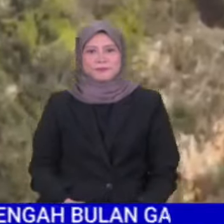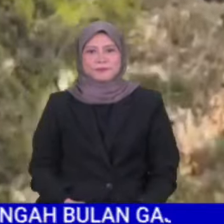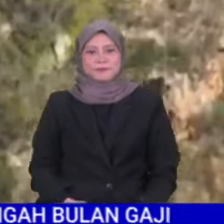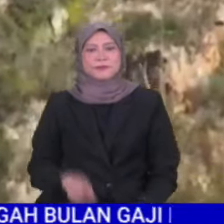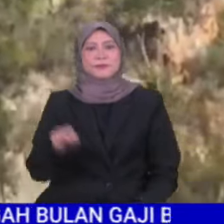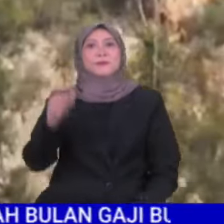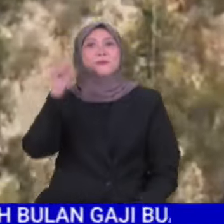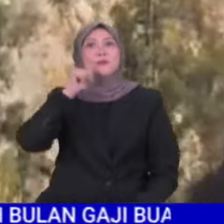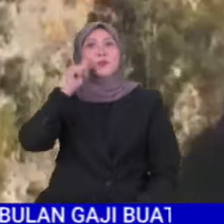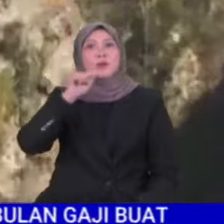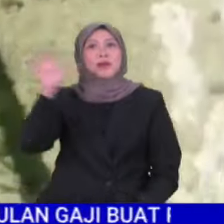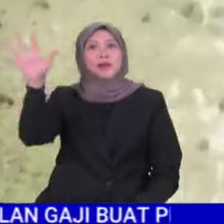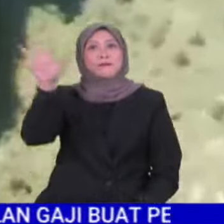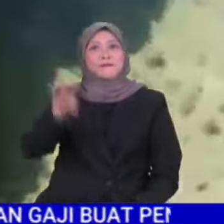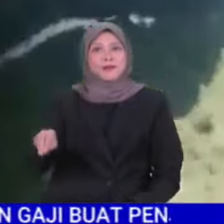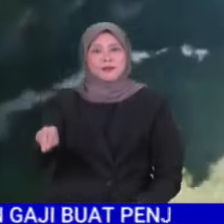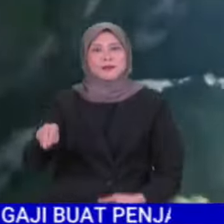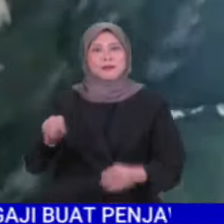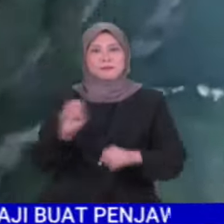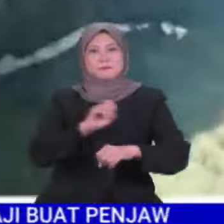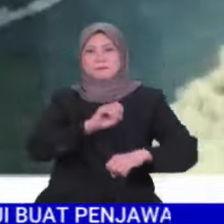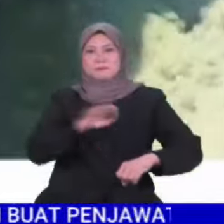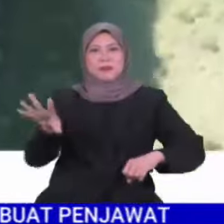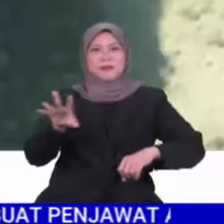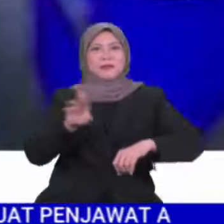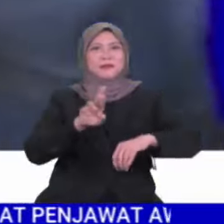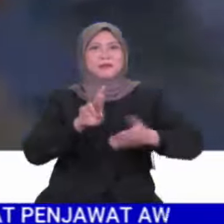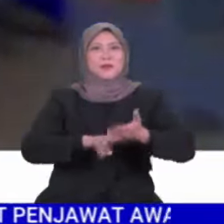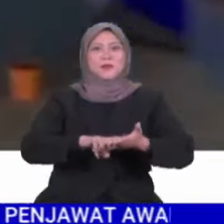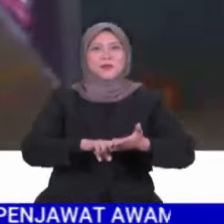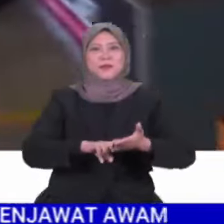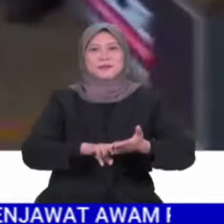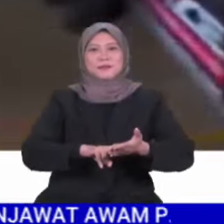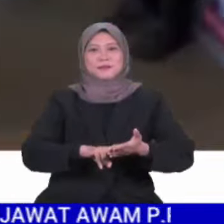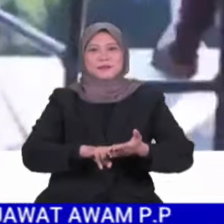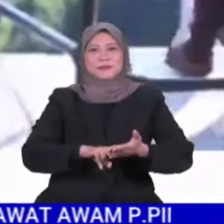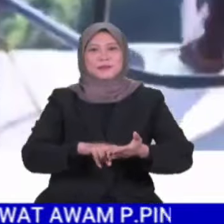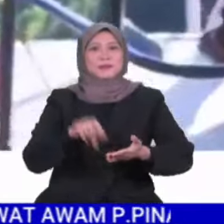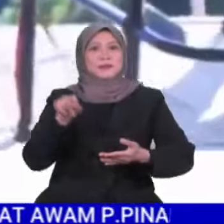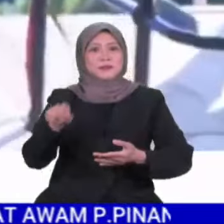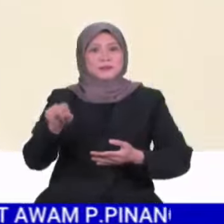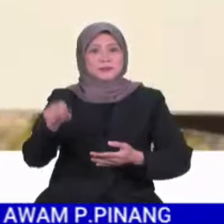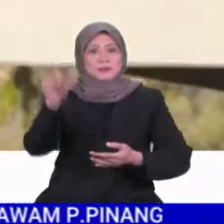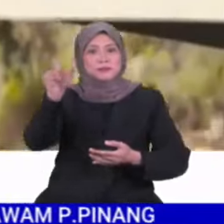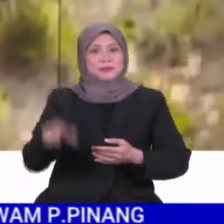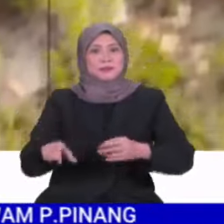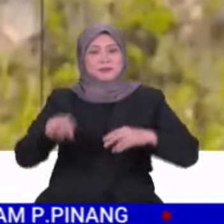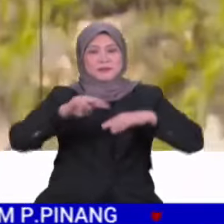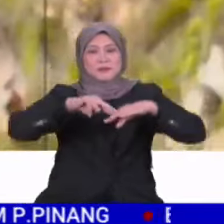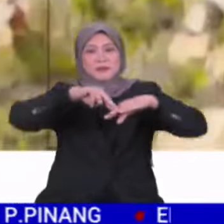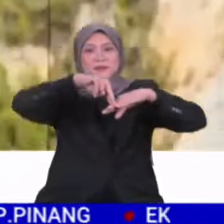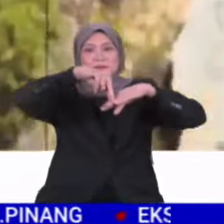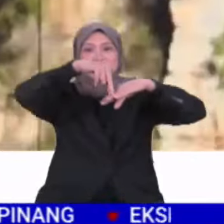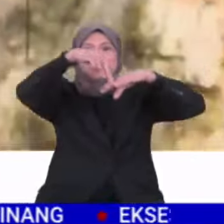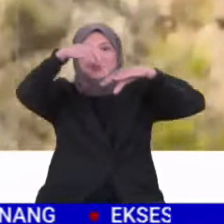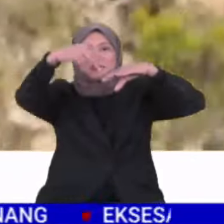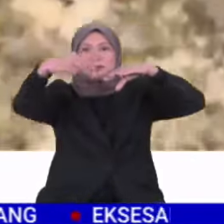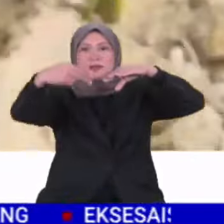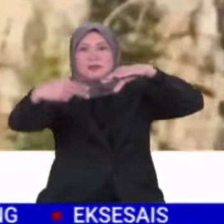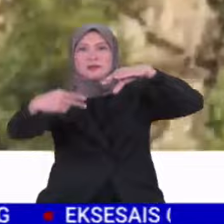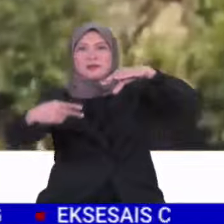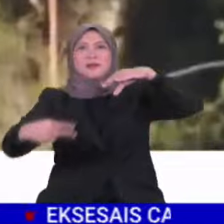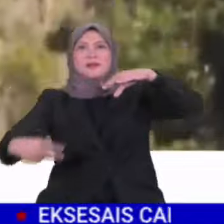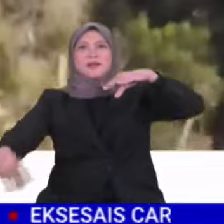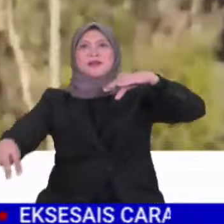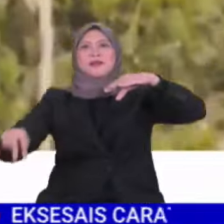Ini dia seorang wanita Afrika Selatan memecahkan rekod dunia yang memeningkan apabila dia menerjun membuat